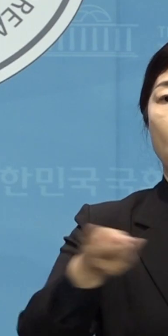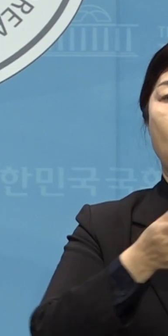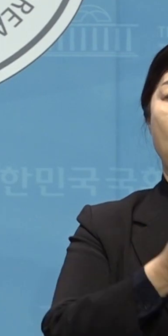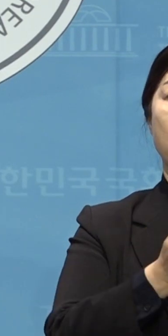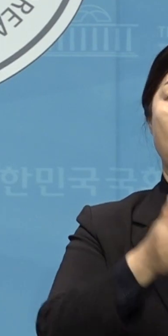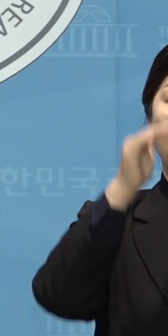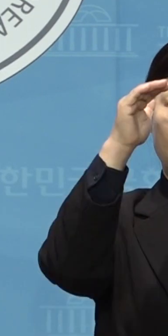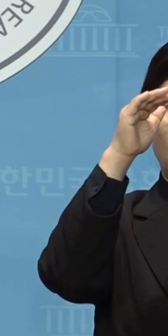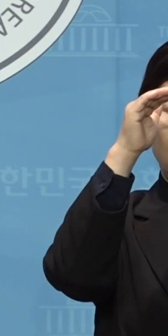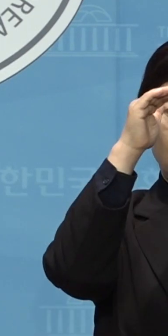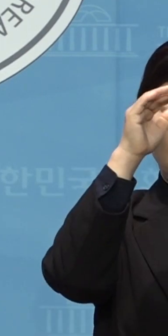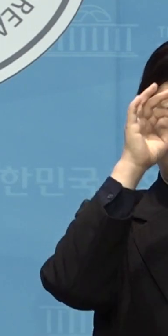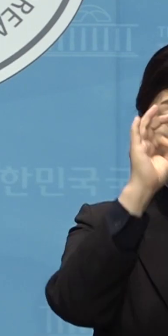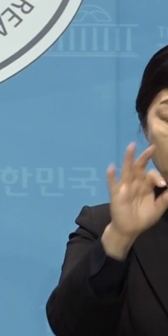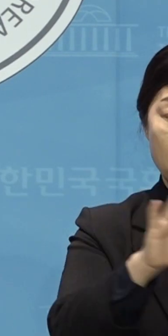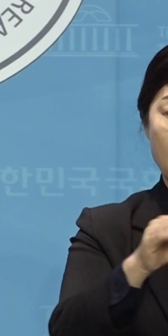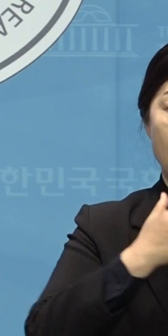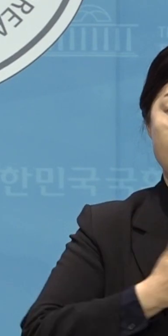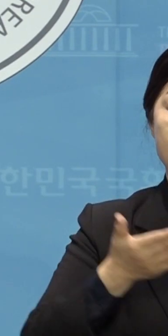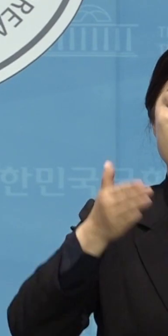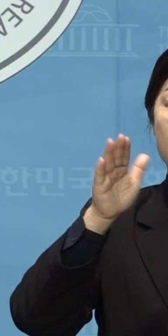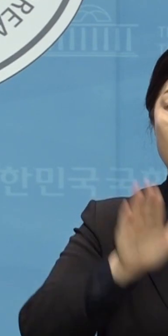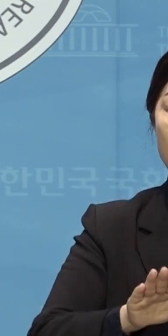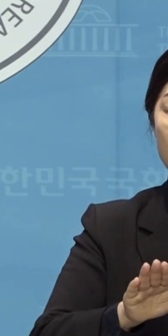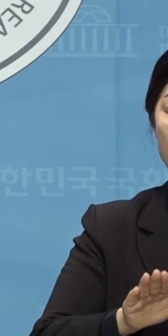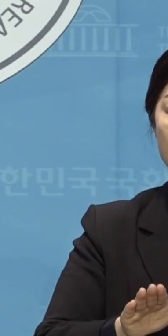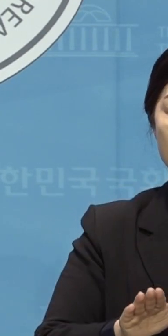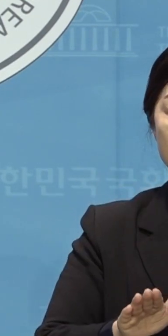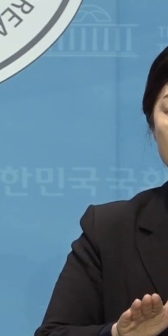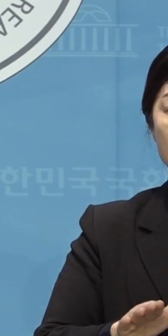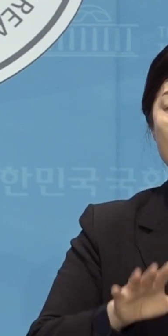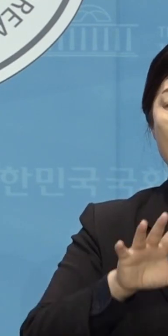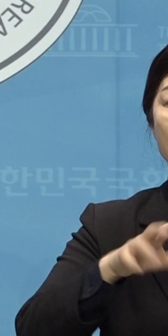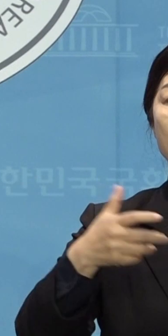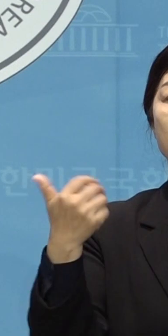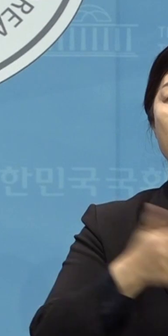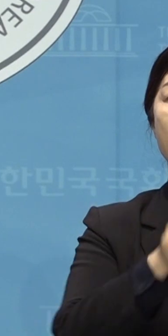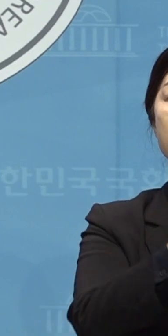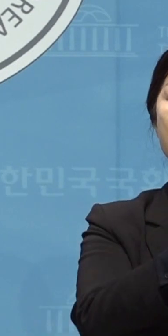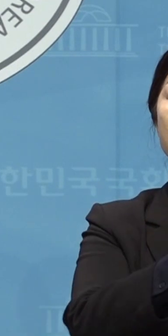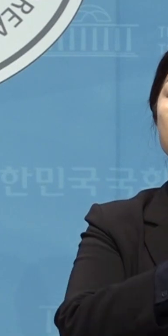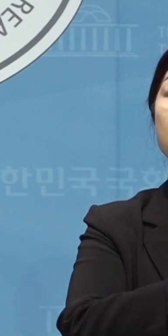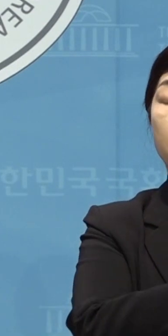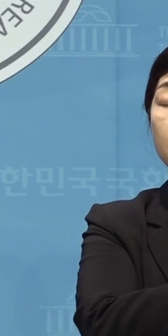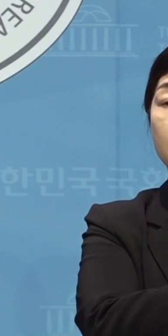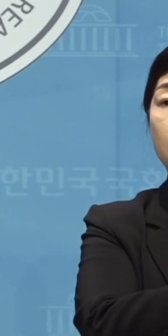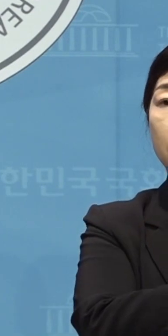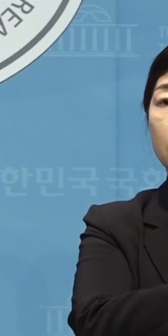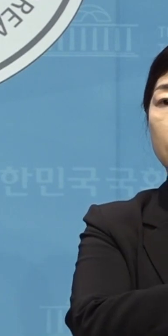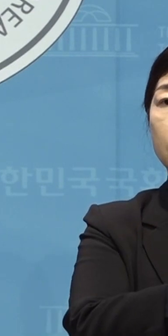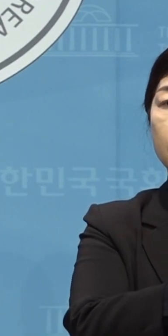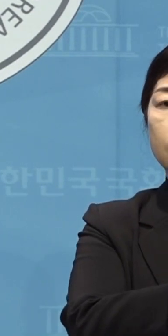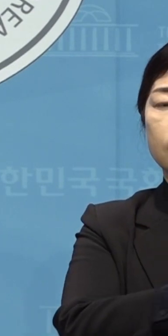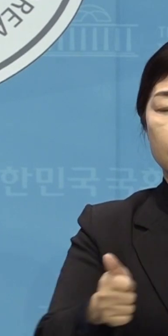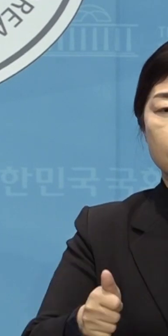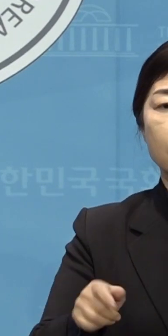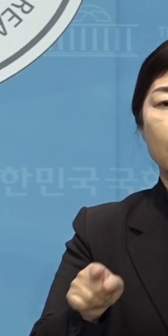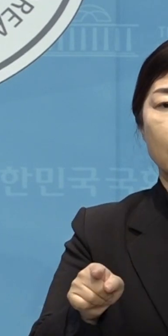보도를 통해서 보시면 아시겠지만 의안과 등 국회 사무처에서는 일사부재의